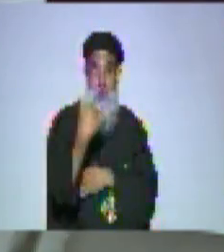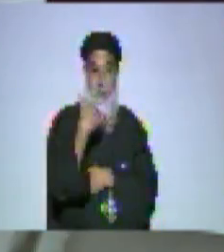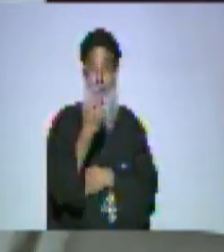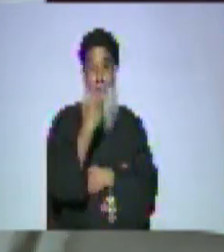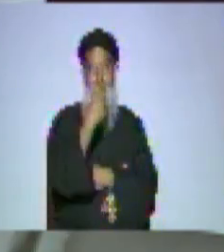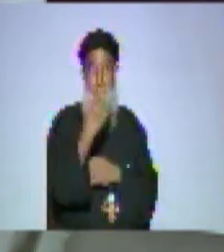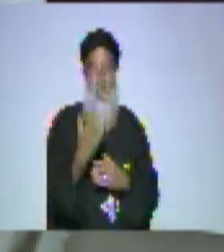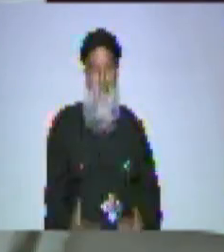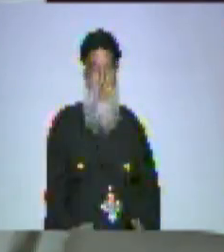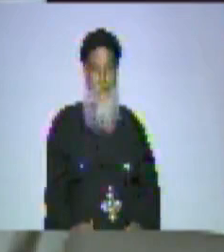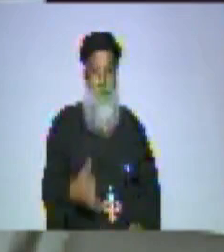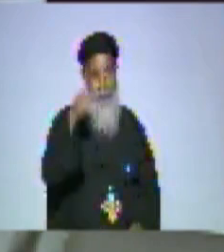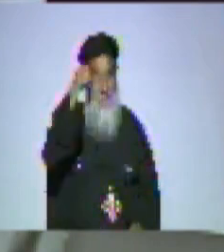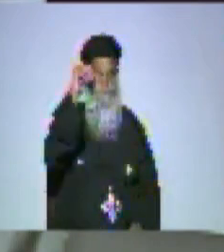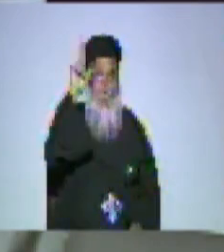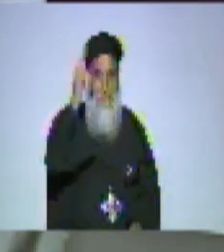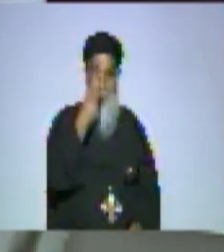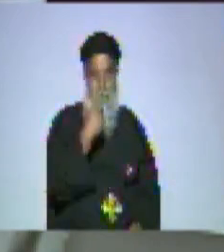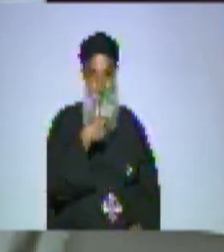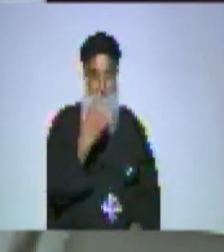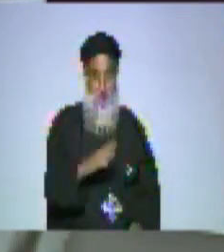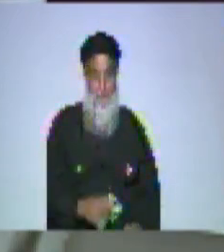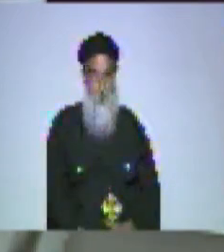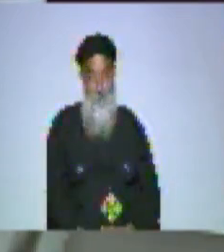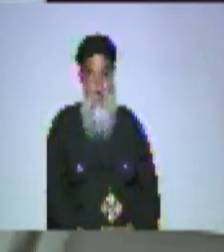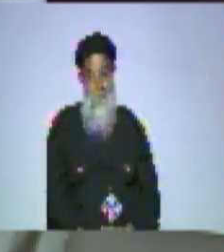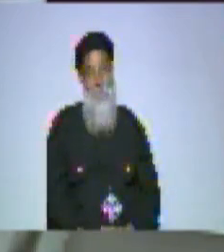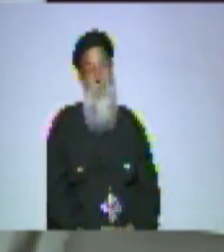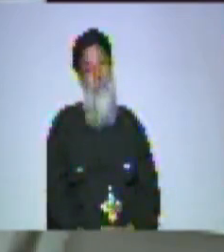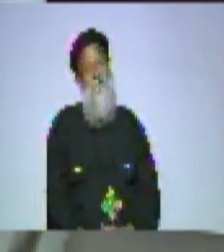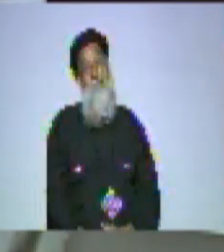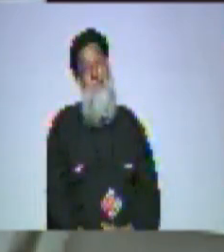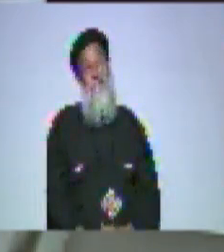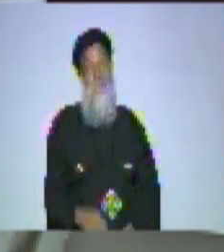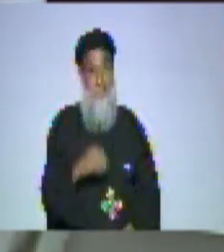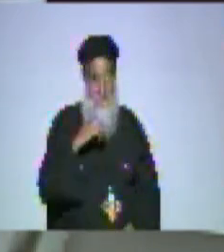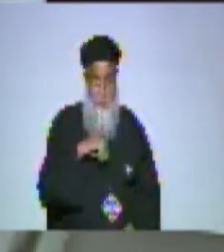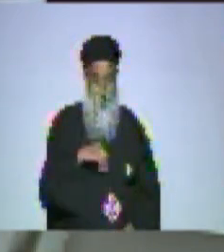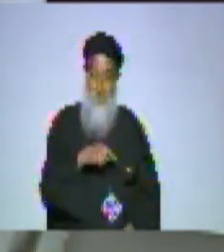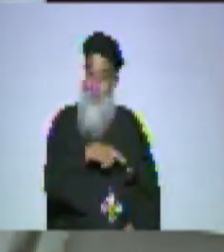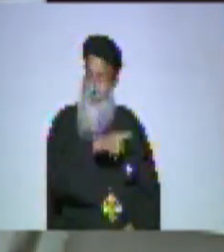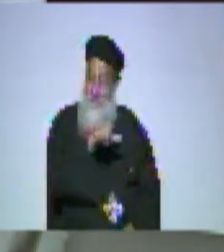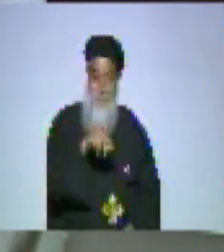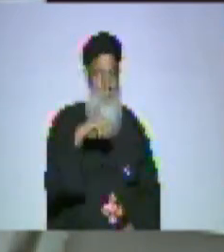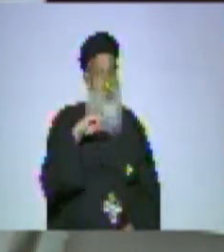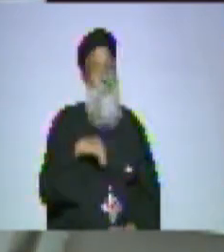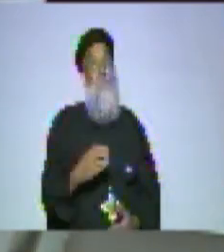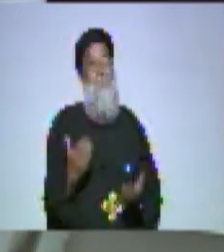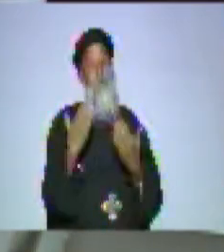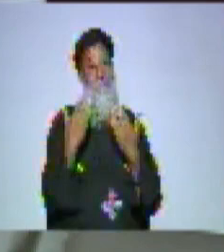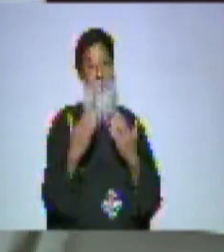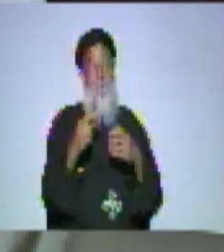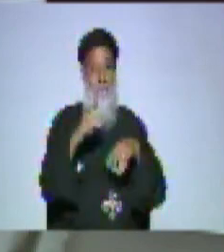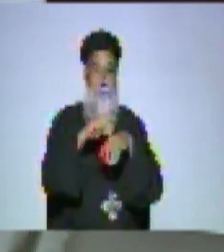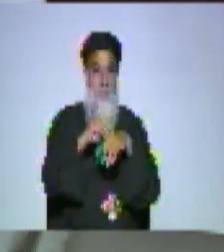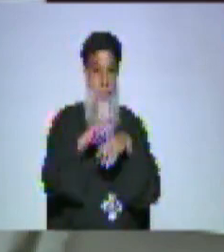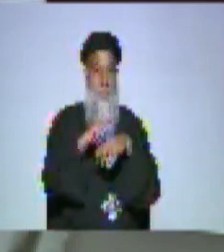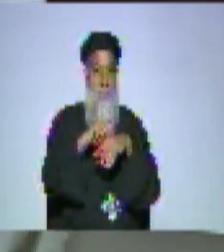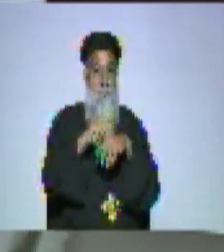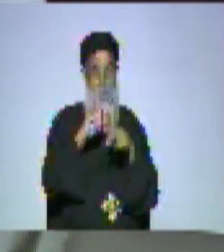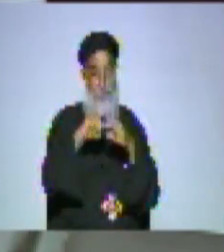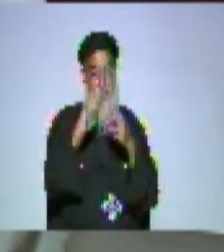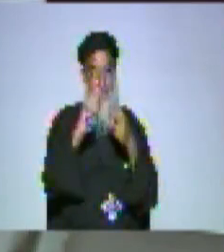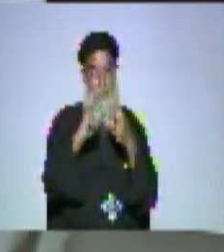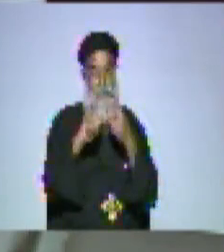عشبه ان اكل حيوان ايه ولا تطير ايه ولا يعني احنا محتاجين للحاجات دي لان الانسان جسد